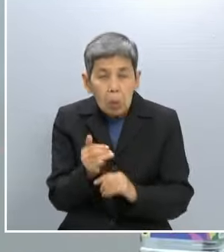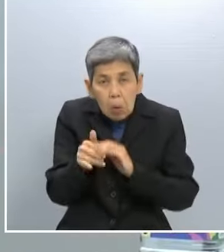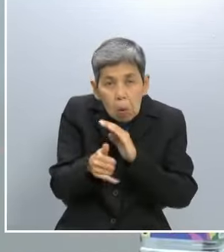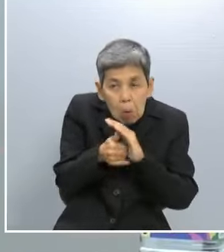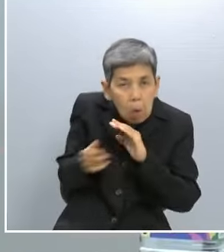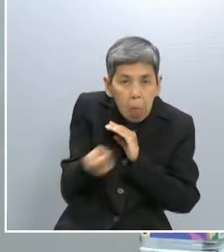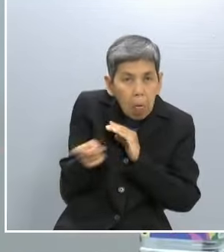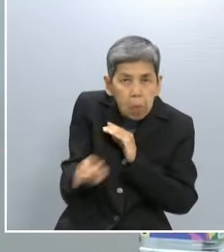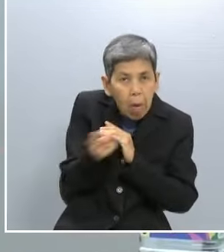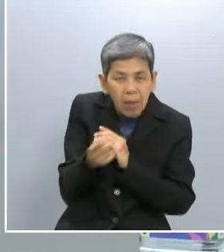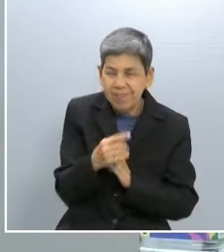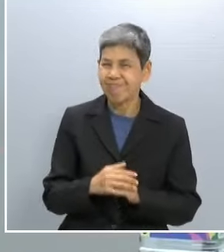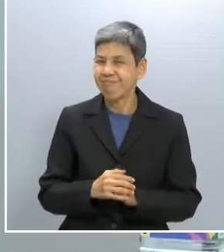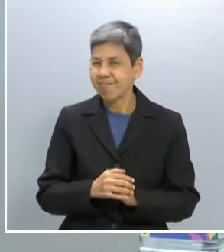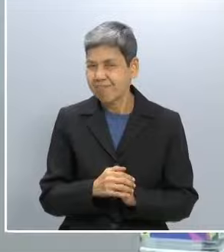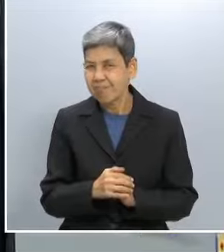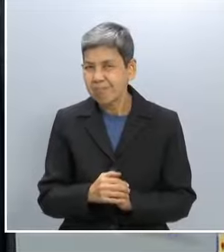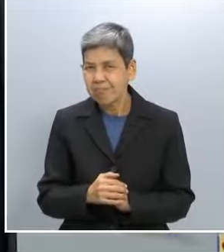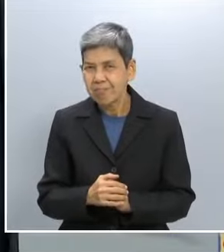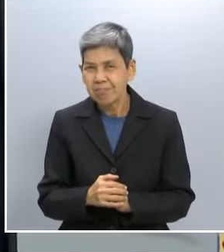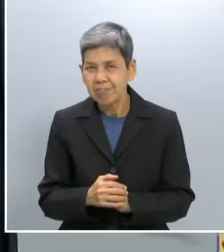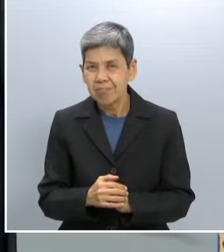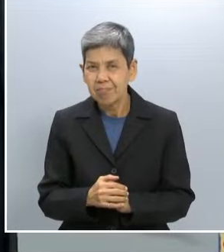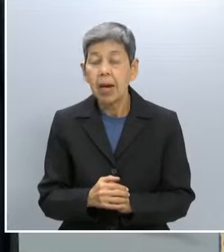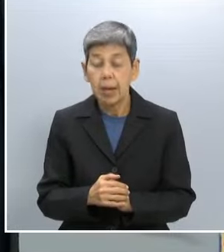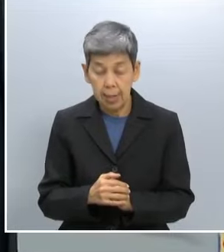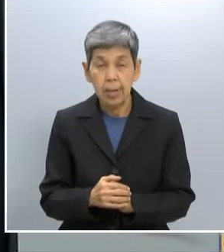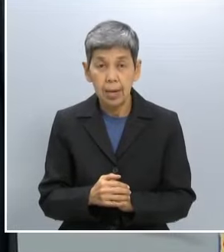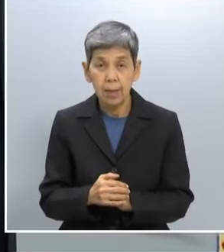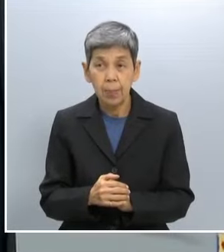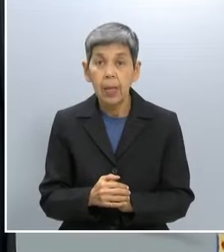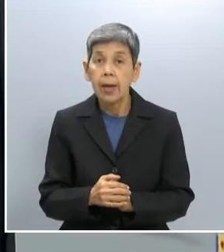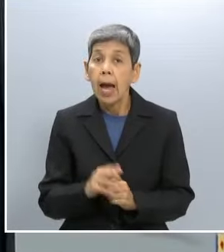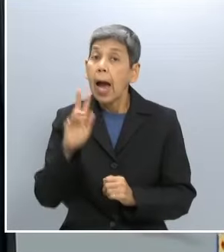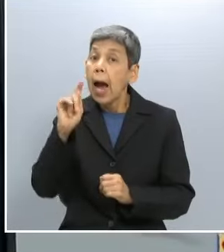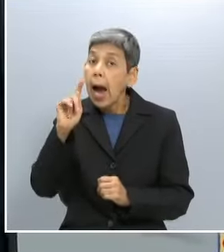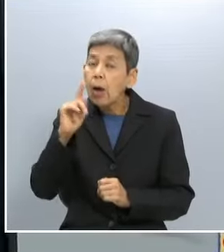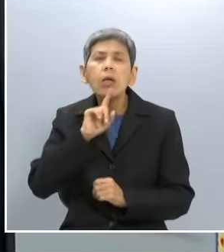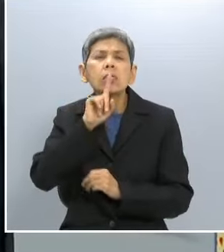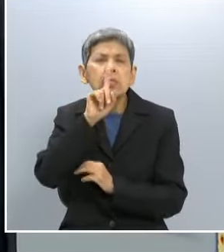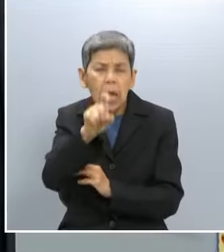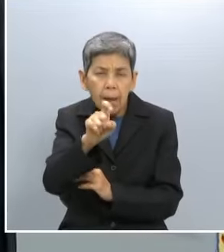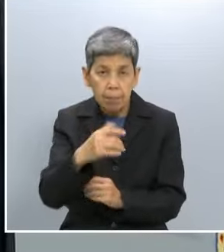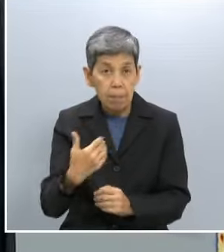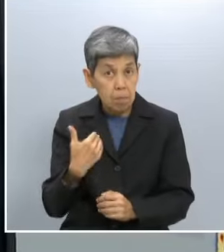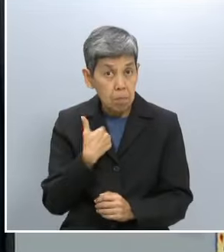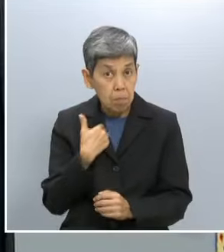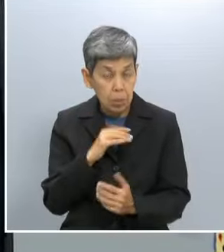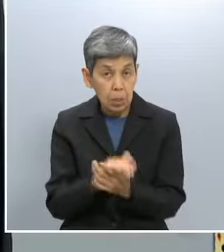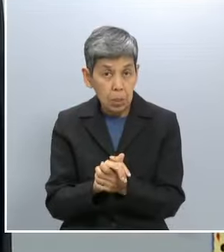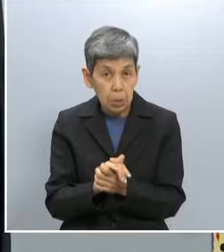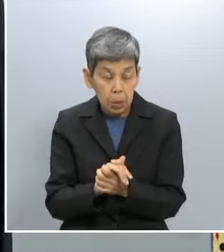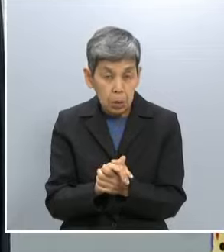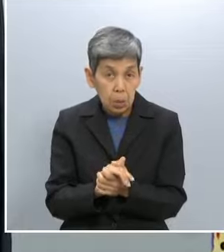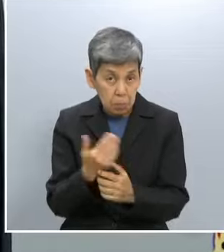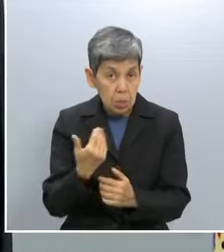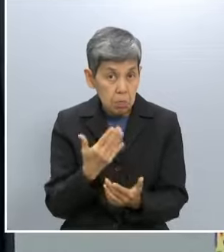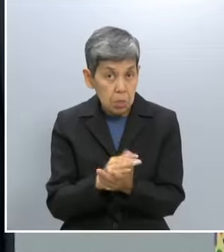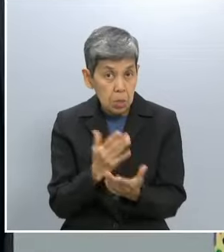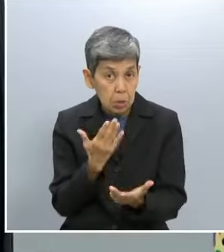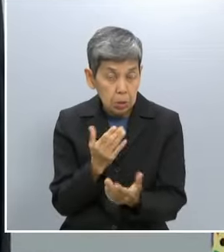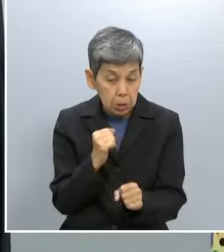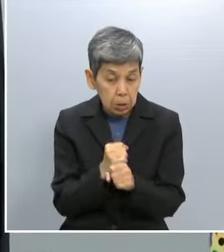ย นี่ฮะคุณผู้ชมครับคือทีนี้นักข่าวเนี่ยก็ถามว่ามีเส้นเงินที่บิ๊กโจ๊กไหมนะ